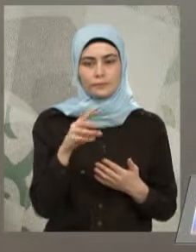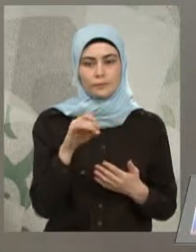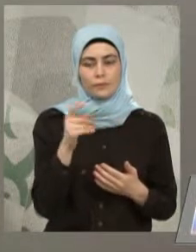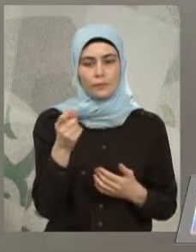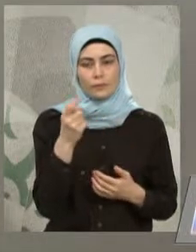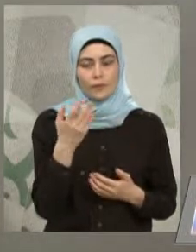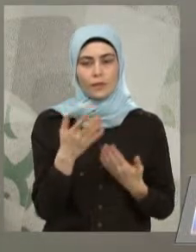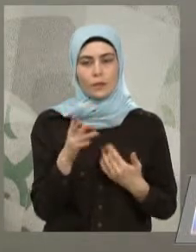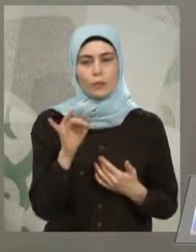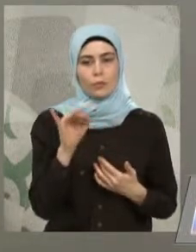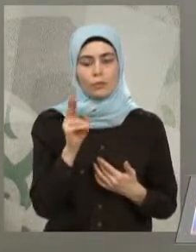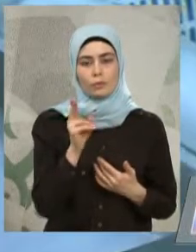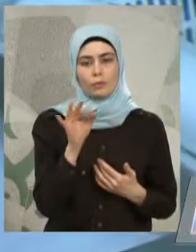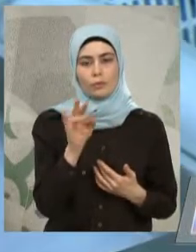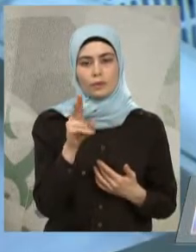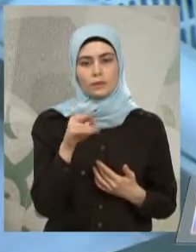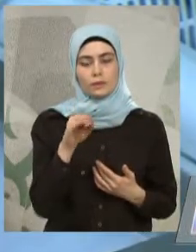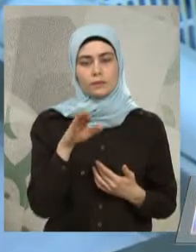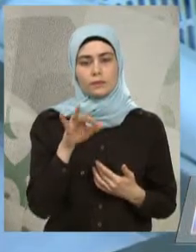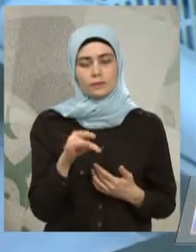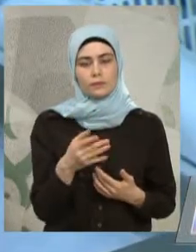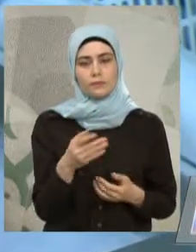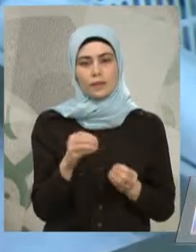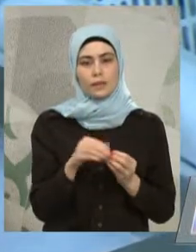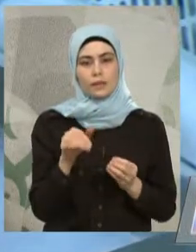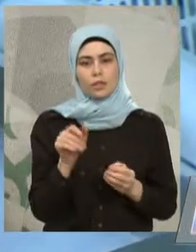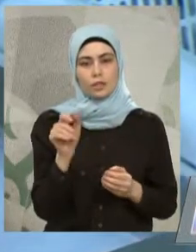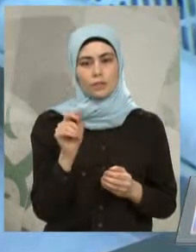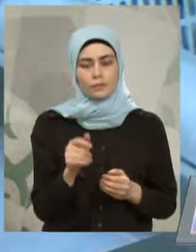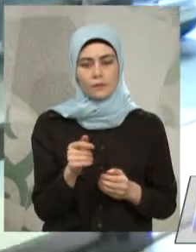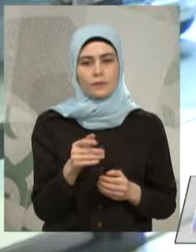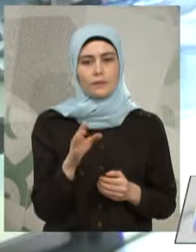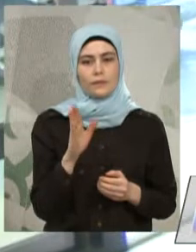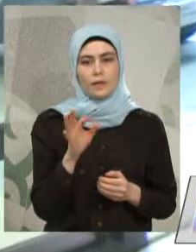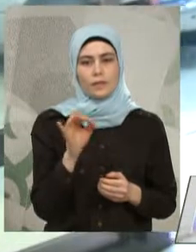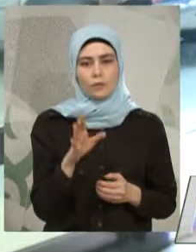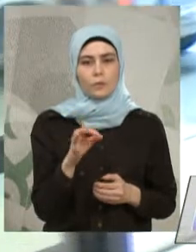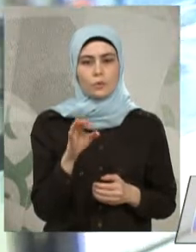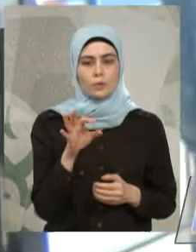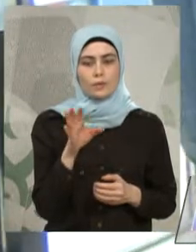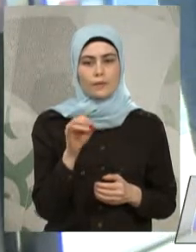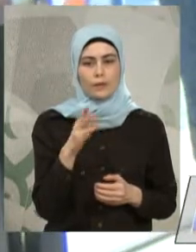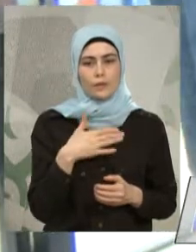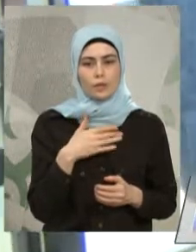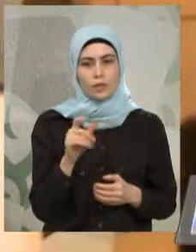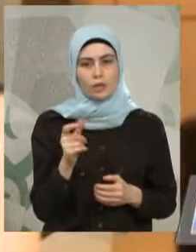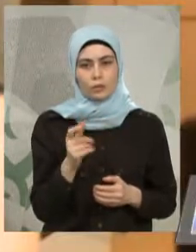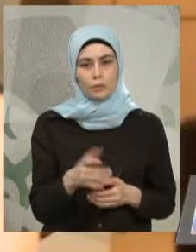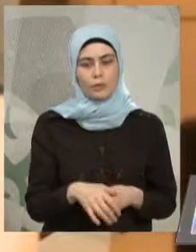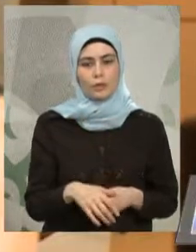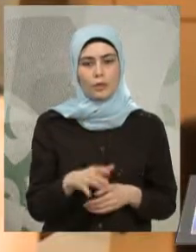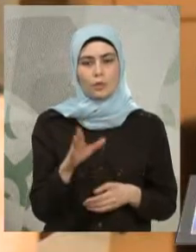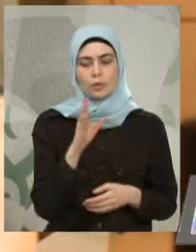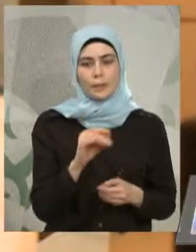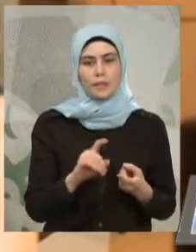или кондитерских. Всего свыше 10 тысяч человек, которые в основном и составляют экономику нашего региона. Их успех в большей